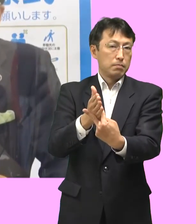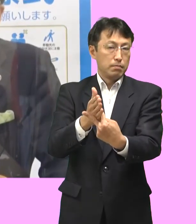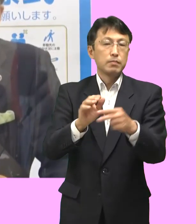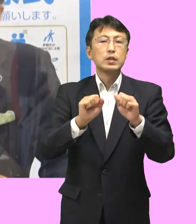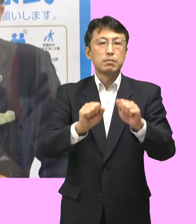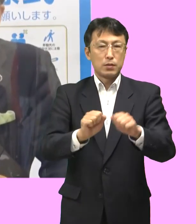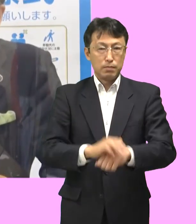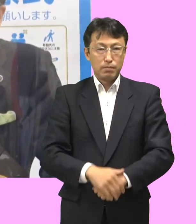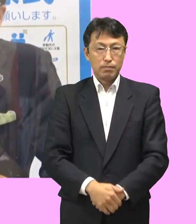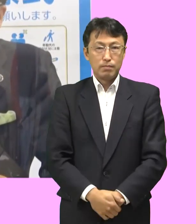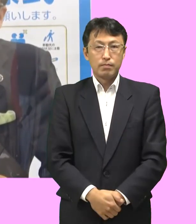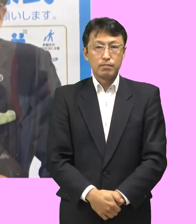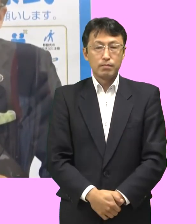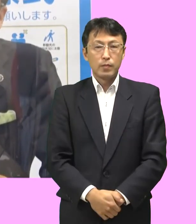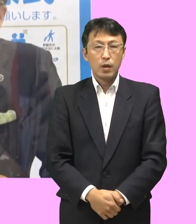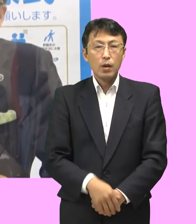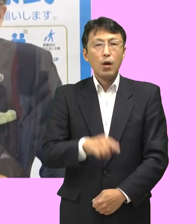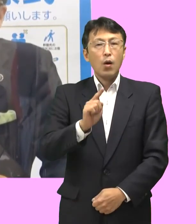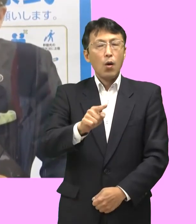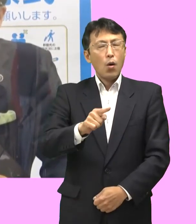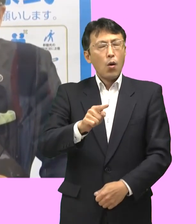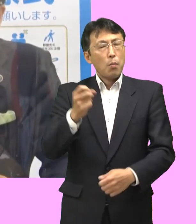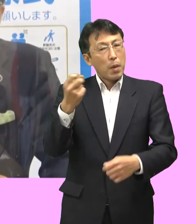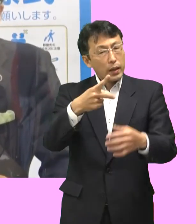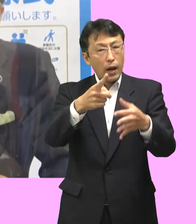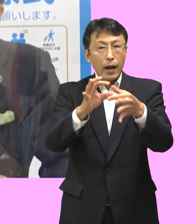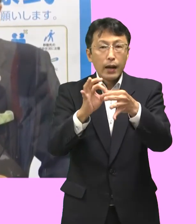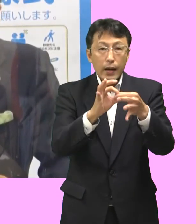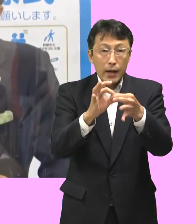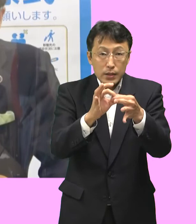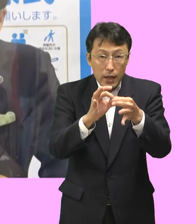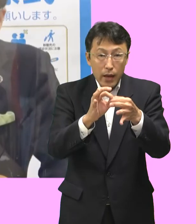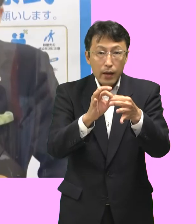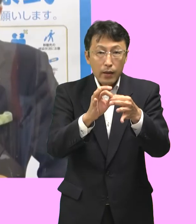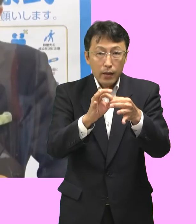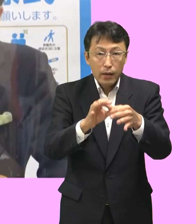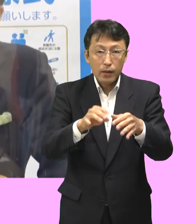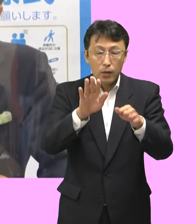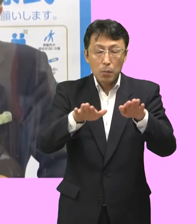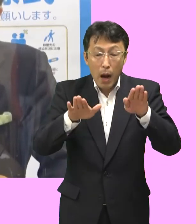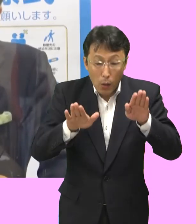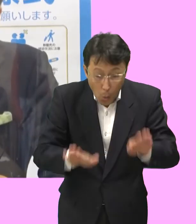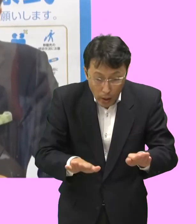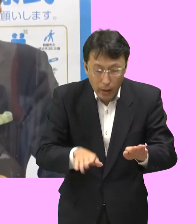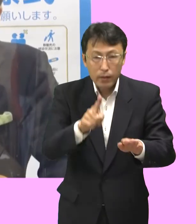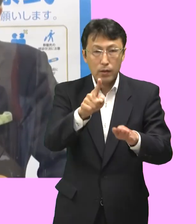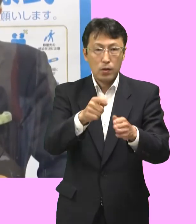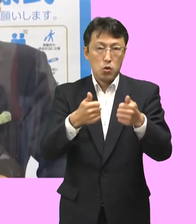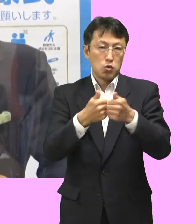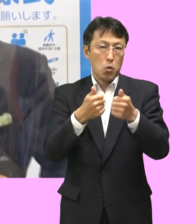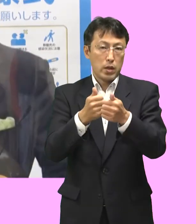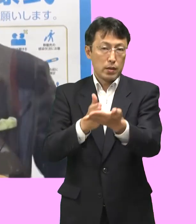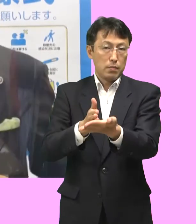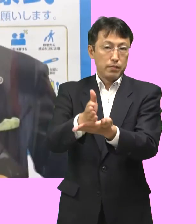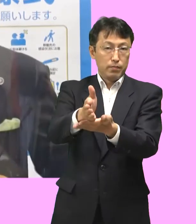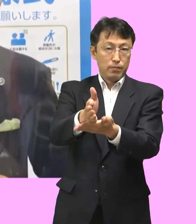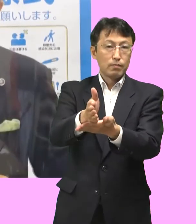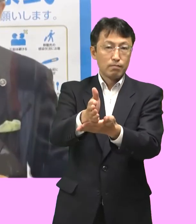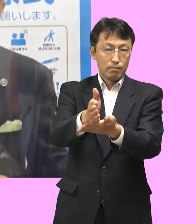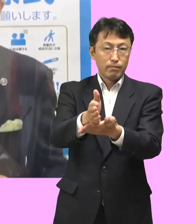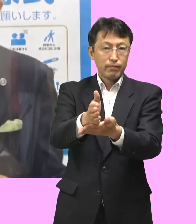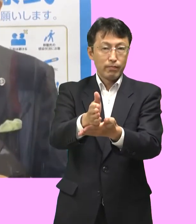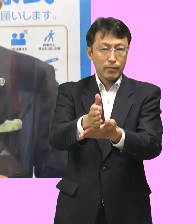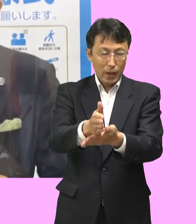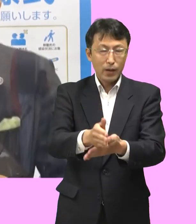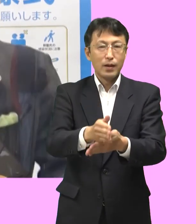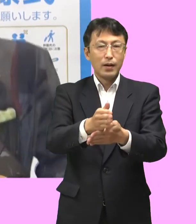。ただそれに関してはですね、今回こういう相談をやる、わざわざやるわけですから、できる限り幅広に